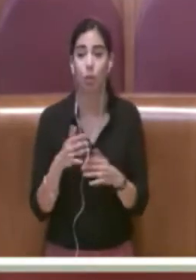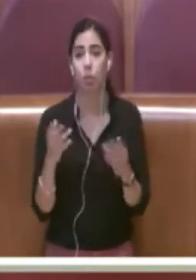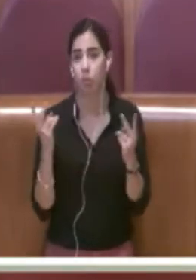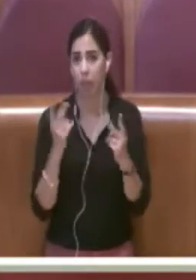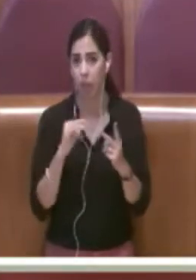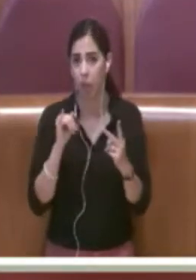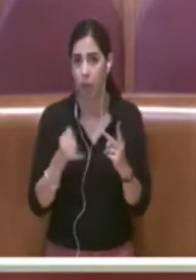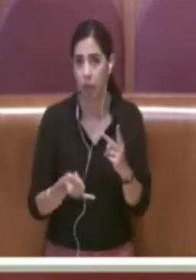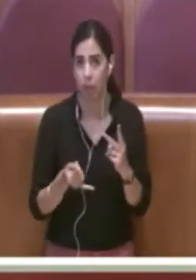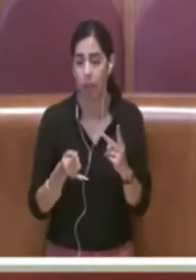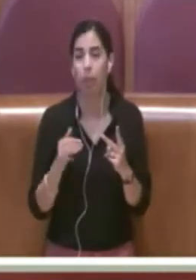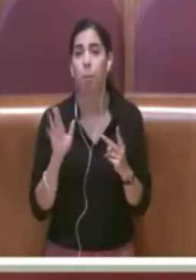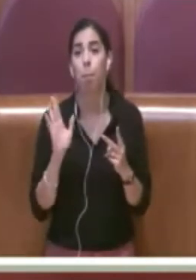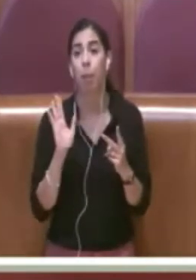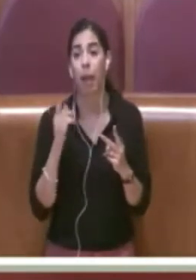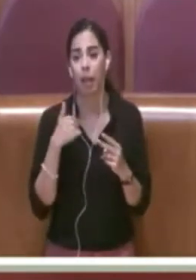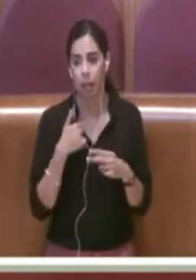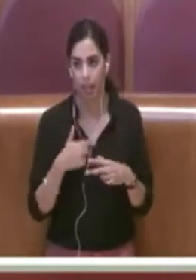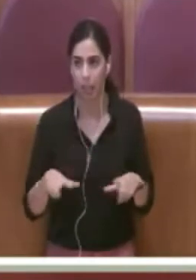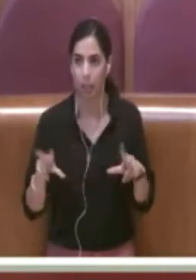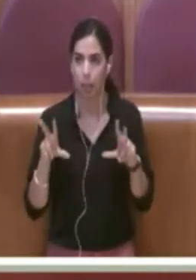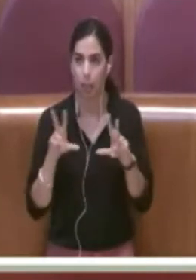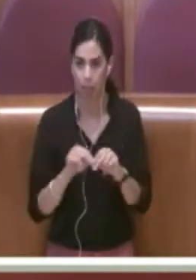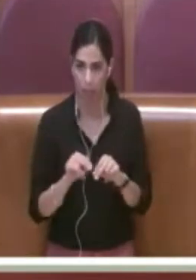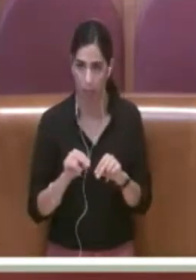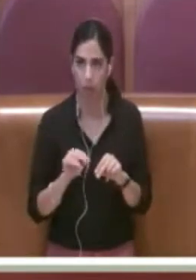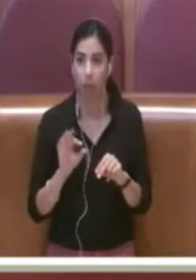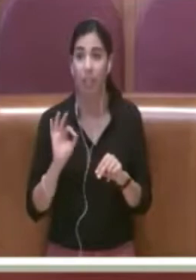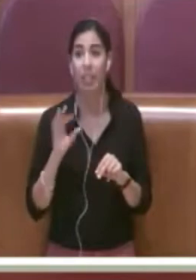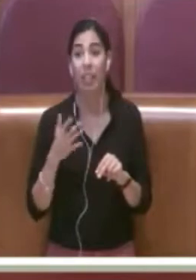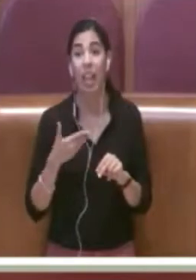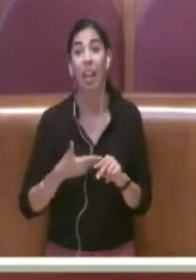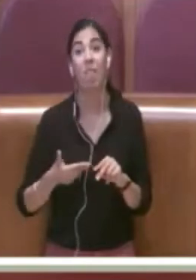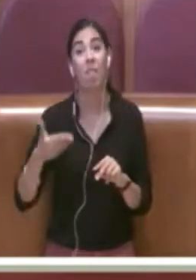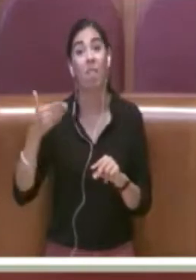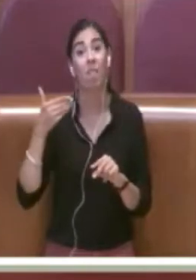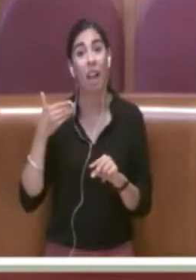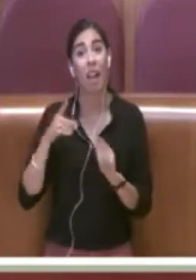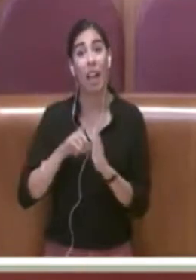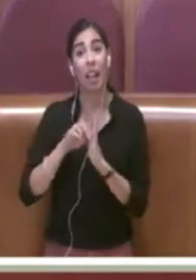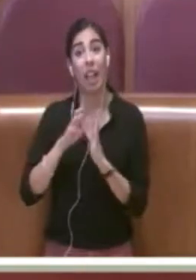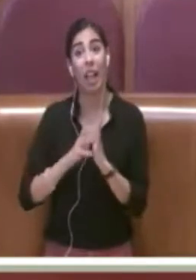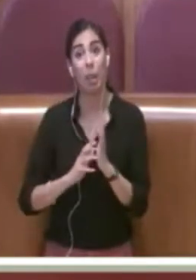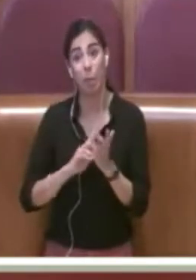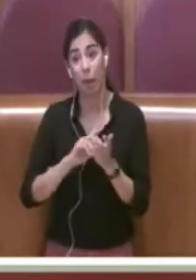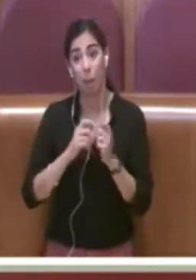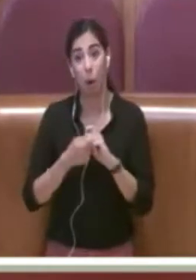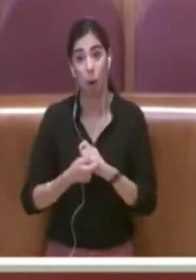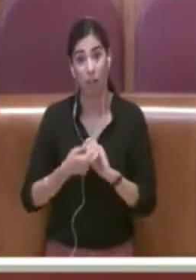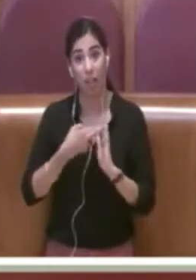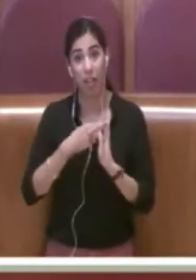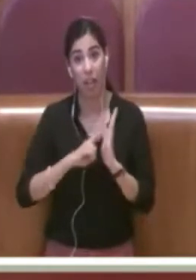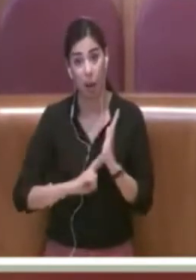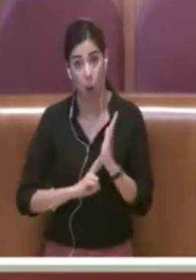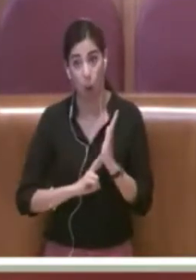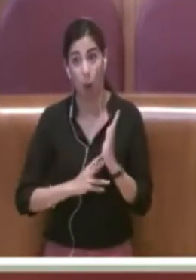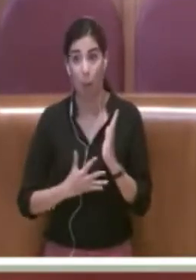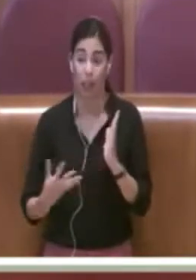ma senza, lo ribadisco, senza quella modifica. Perdonatemi, senza